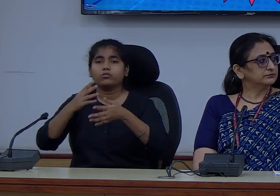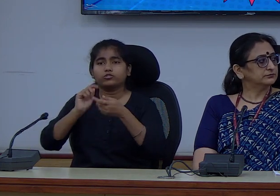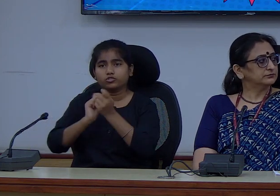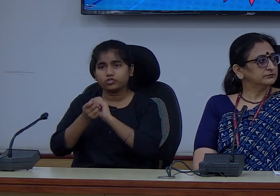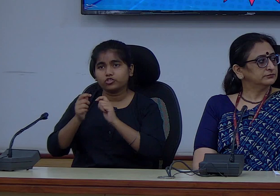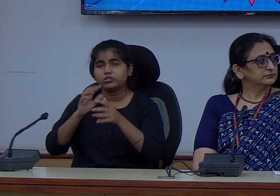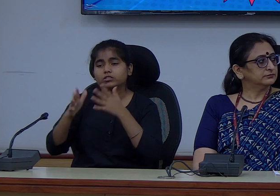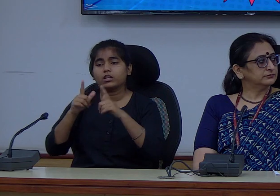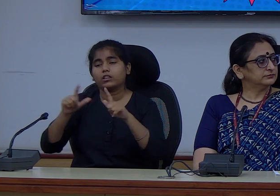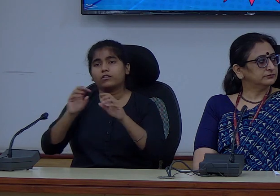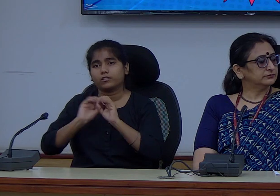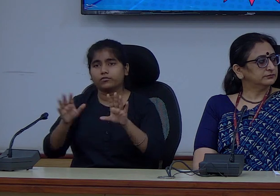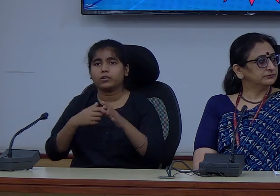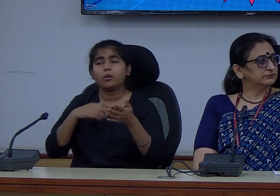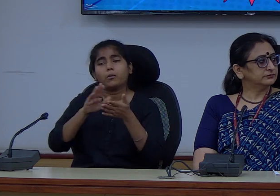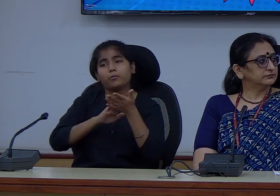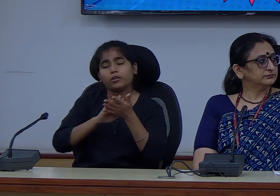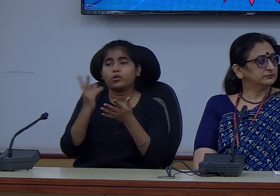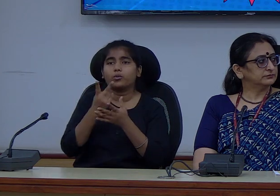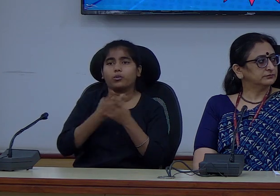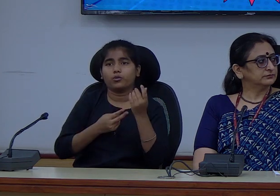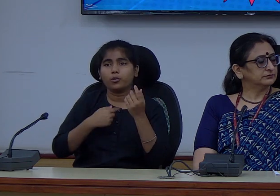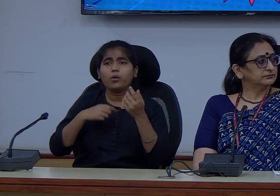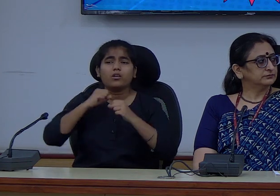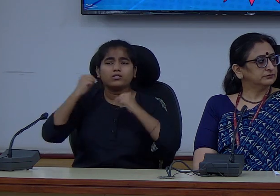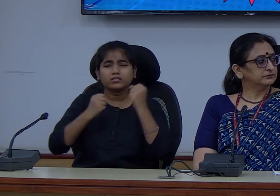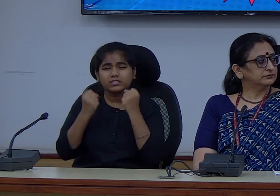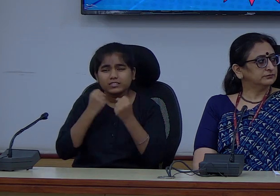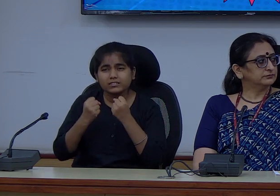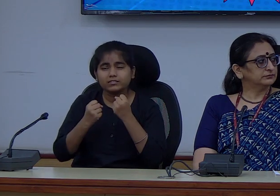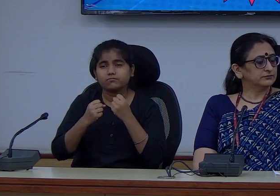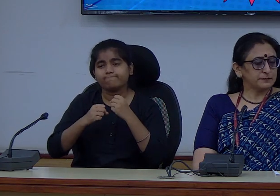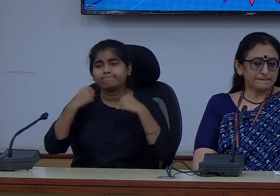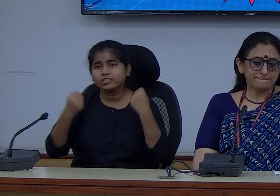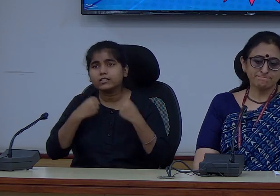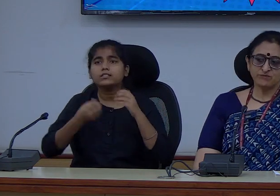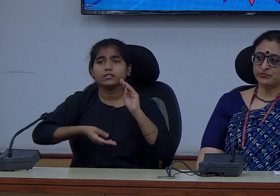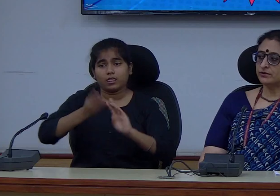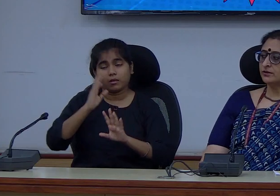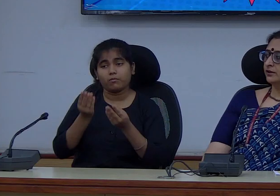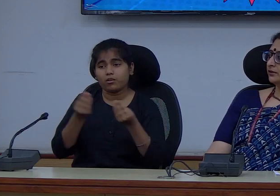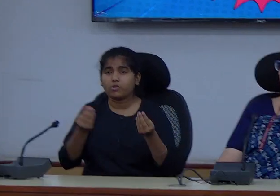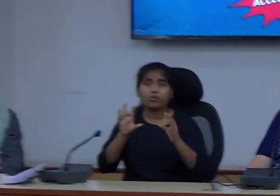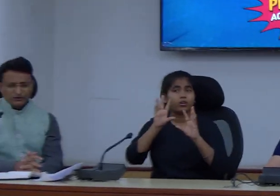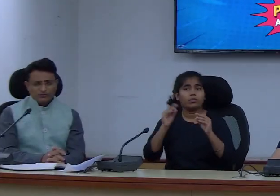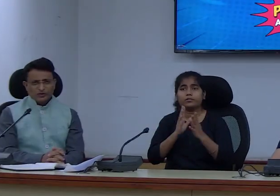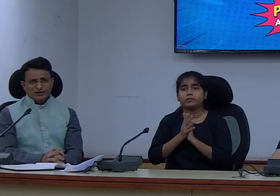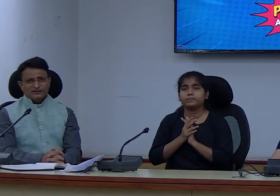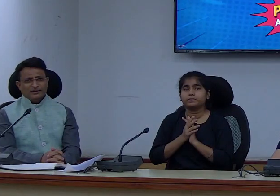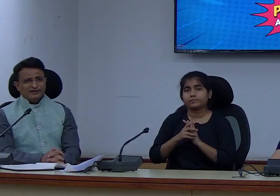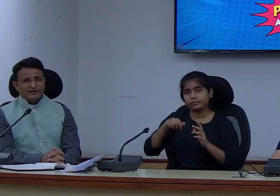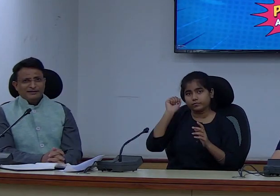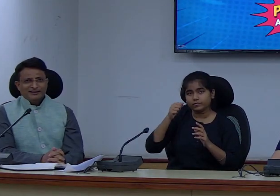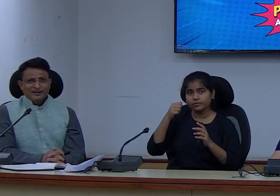हम साइन लैंग्वेज में भी सरलता से कन्वर्ट कर पाए, और ब्रेल में भी हो और ऑडियो फॉर्मेट में भी हो। थोड़ी सी मेहनत